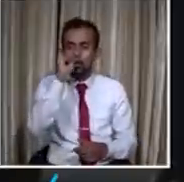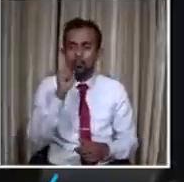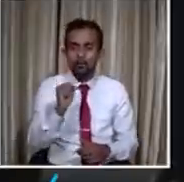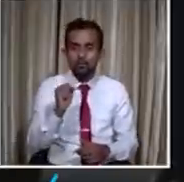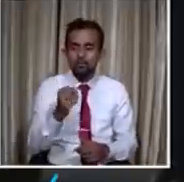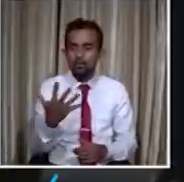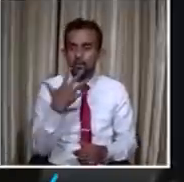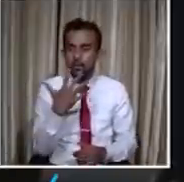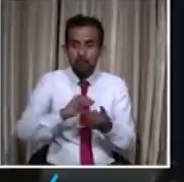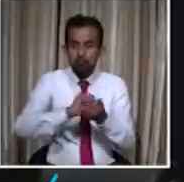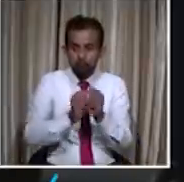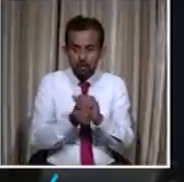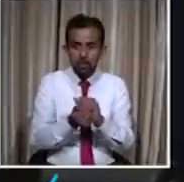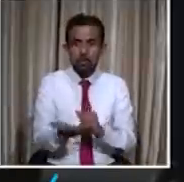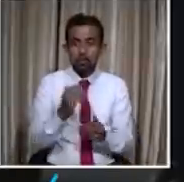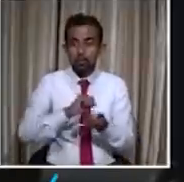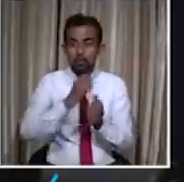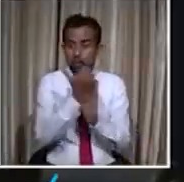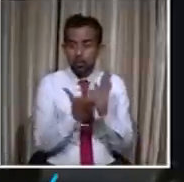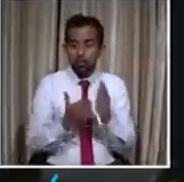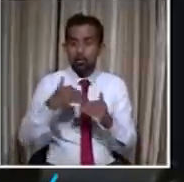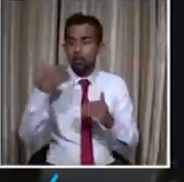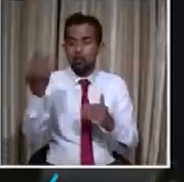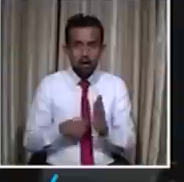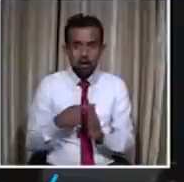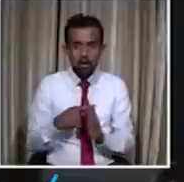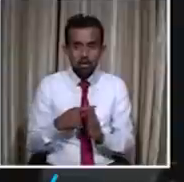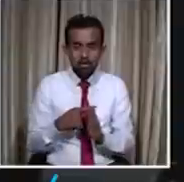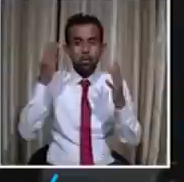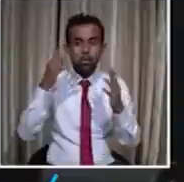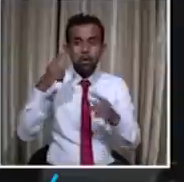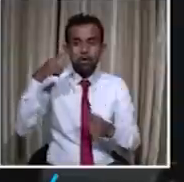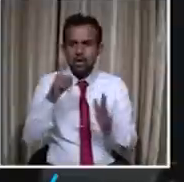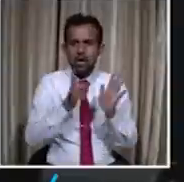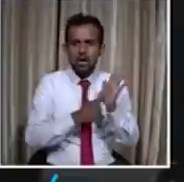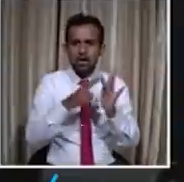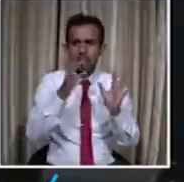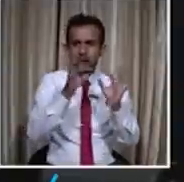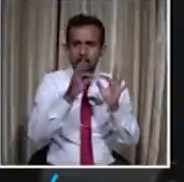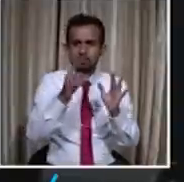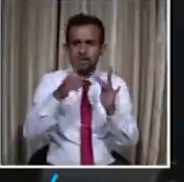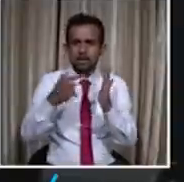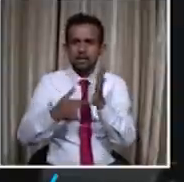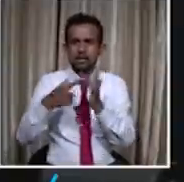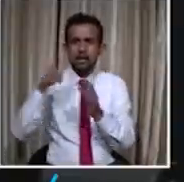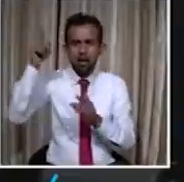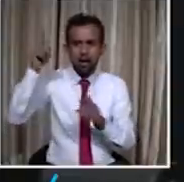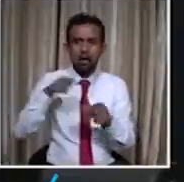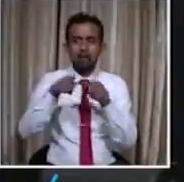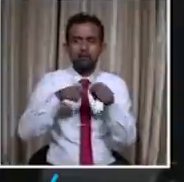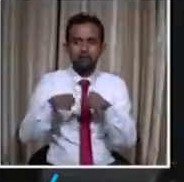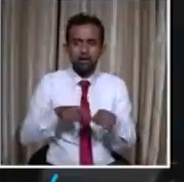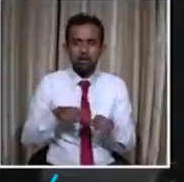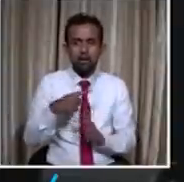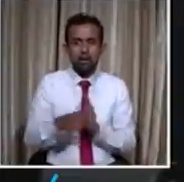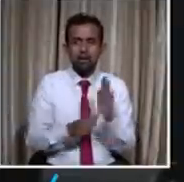අපිට කියලා දෙන්නයි කියලා කියන්න වෙනවා. ව්‍යවස්ථාවෙන් බැහැර එක පාරක් මේ රට ගියොත් කියලා තියාගන්න ලිබියාව, ඉතෝපියාව එවැනි රටවල් වලට අන්ත තැනකට මේ රටපත්